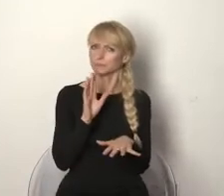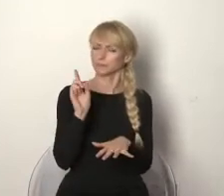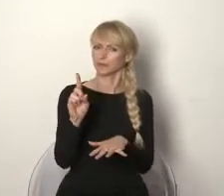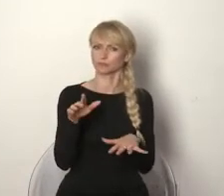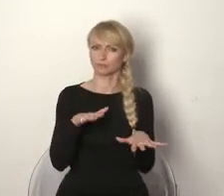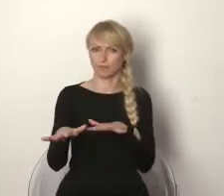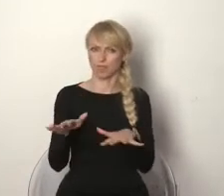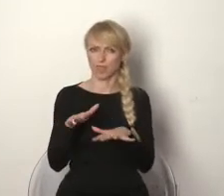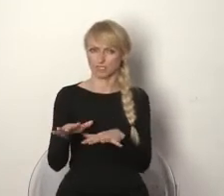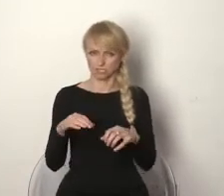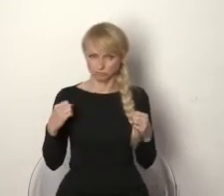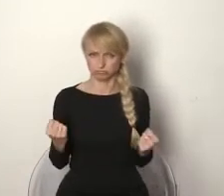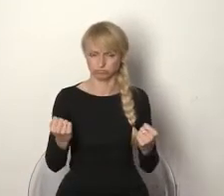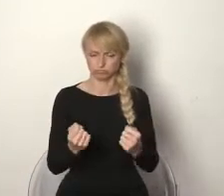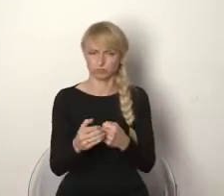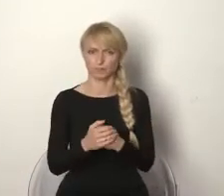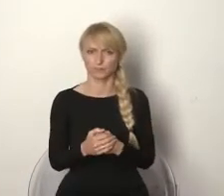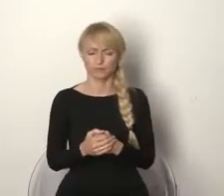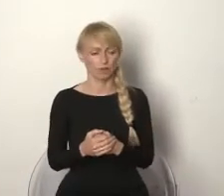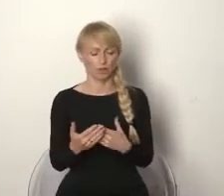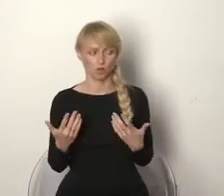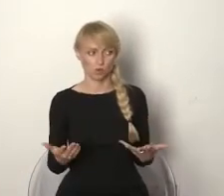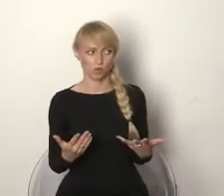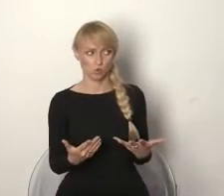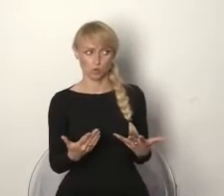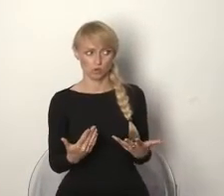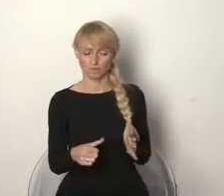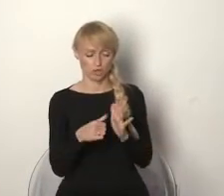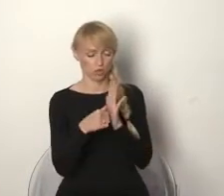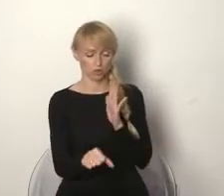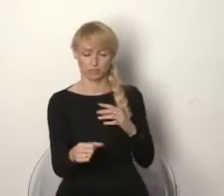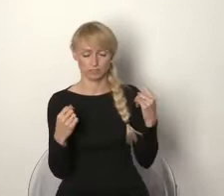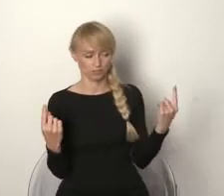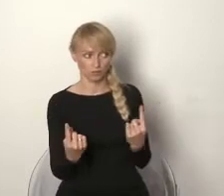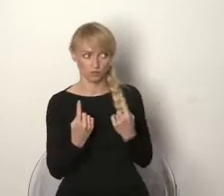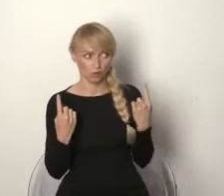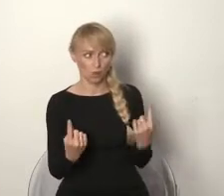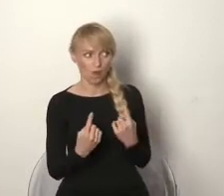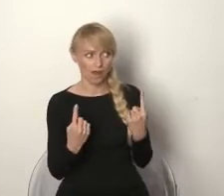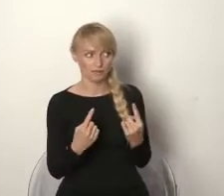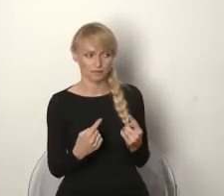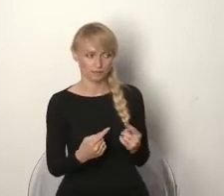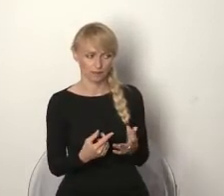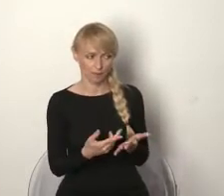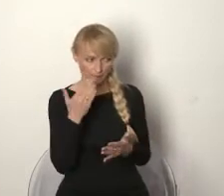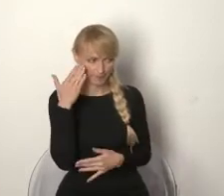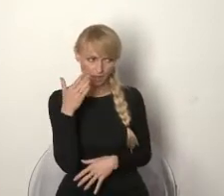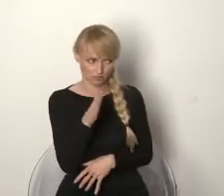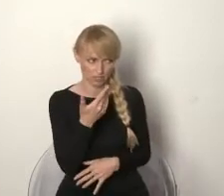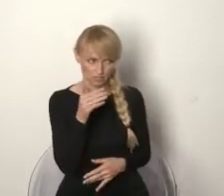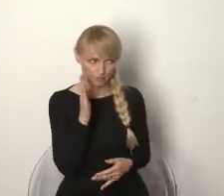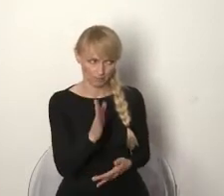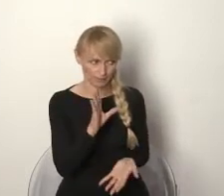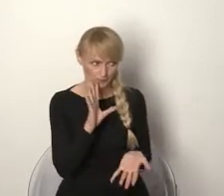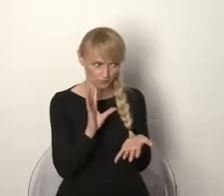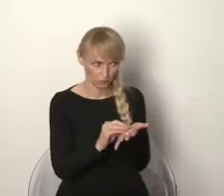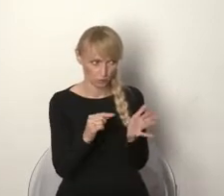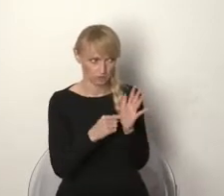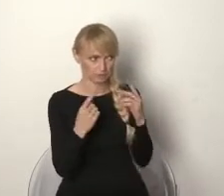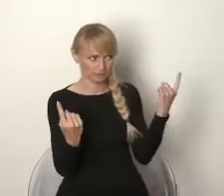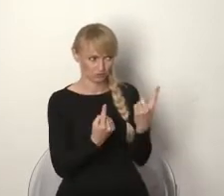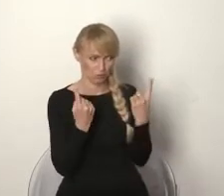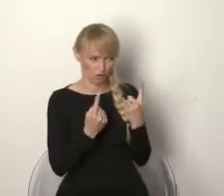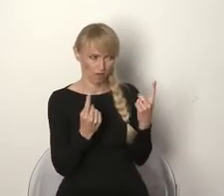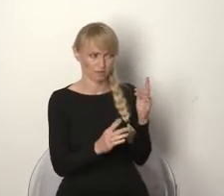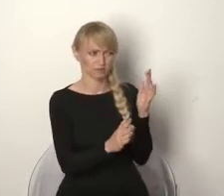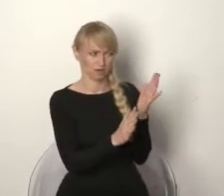no właśnie, bo to jest tak jakby nadzwyczajna sytuacja, wyjątkowa sytuacja. Miejmy nadzieję, że nie będzie powtórki z tej sytuacji i ona się szybko